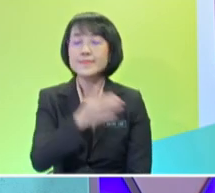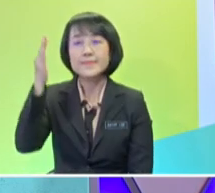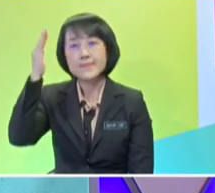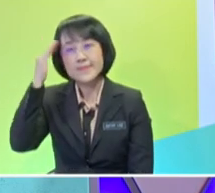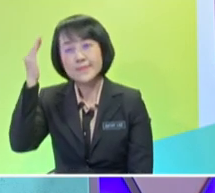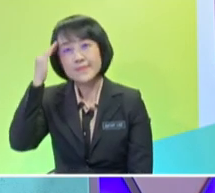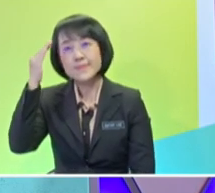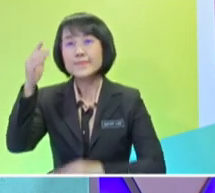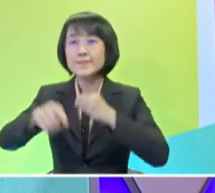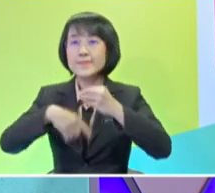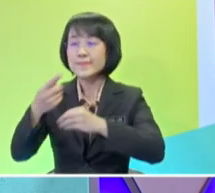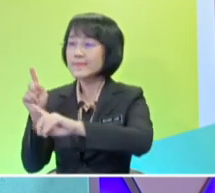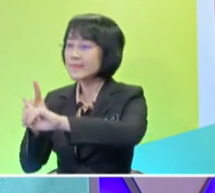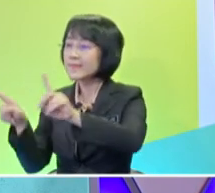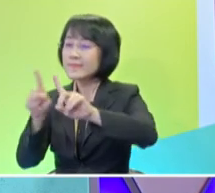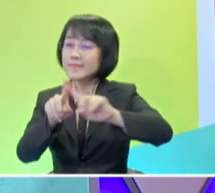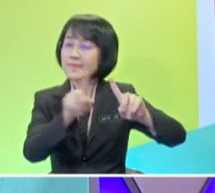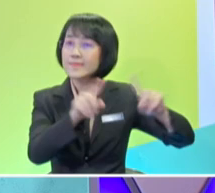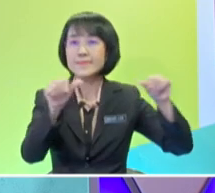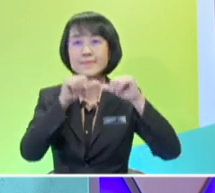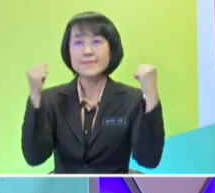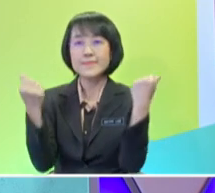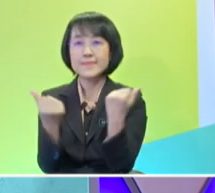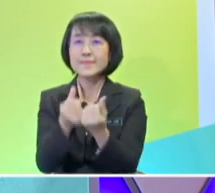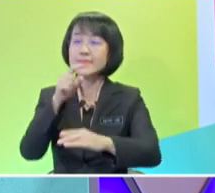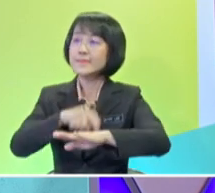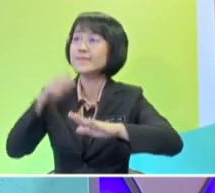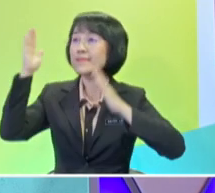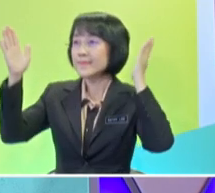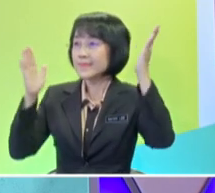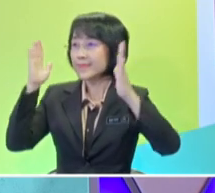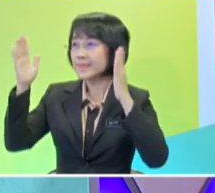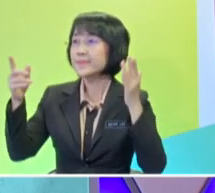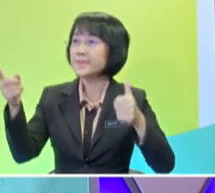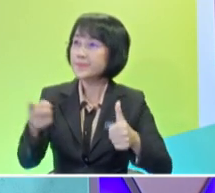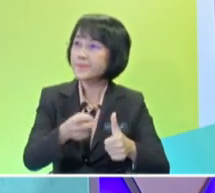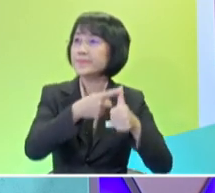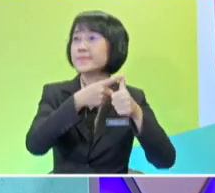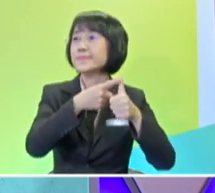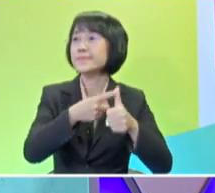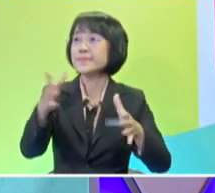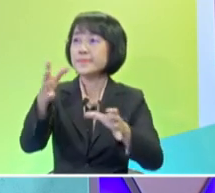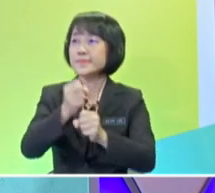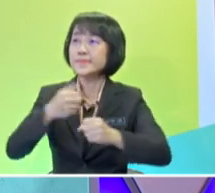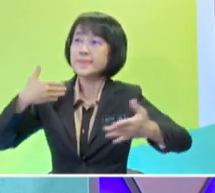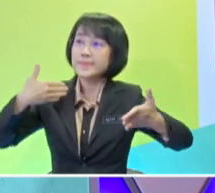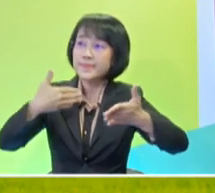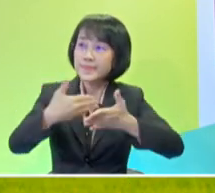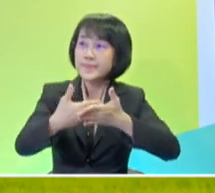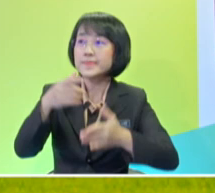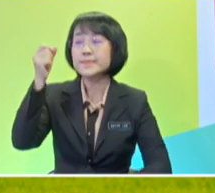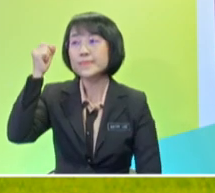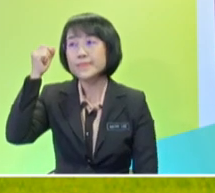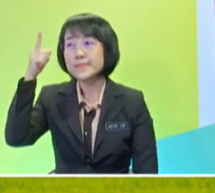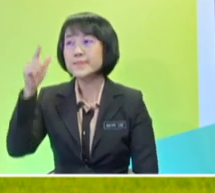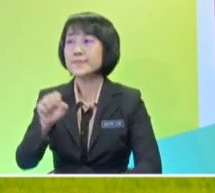berbagaian kaum di Malaysia Oke dan kita Lihatlah yang pertama supaya kita dapat mendekati dan juga